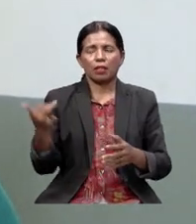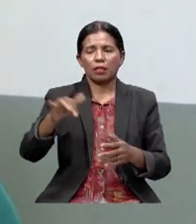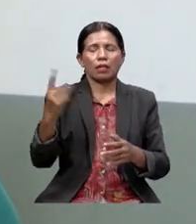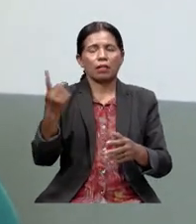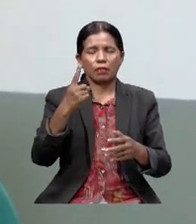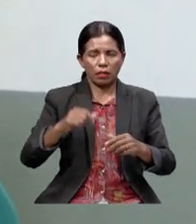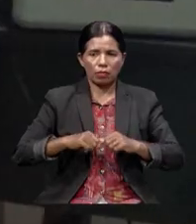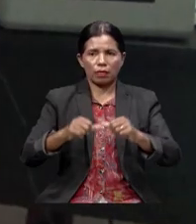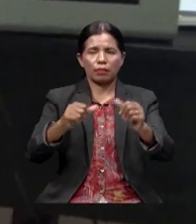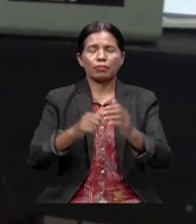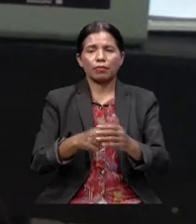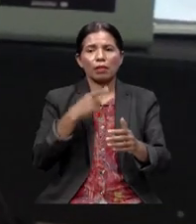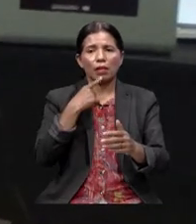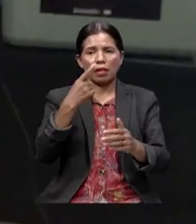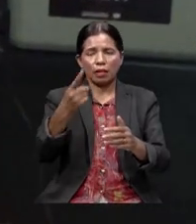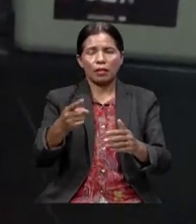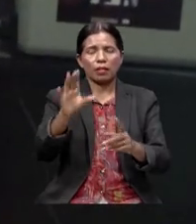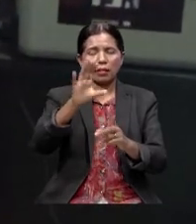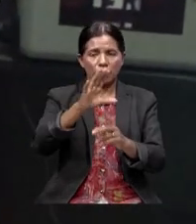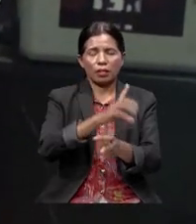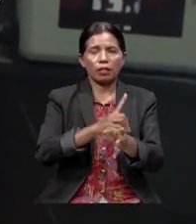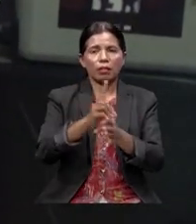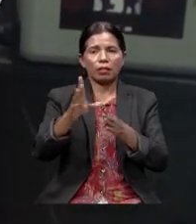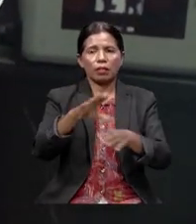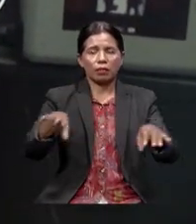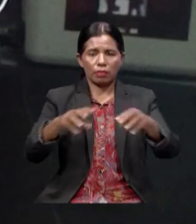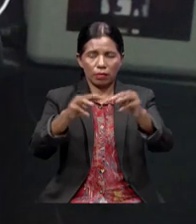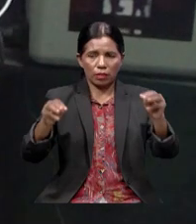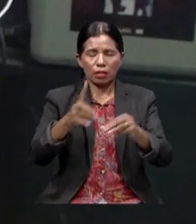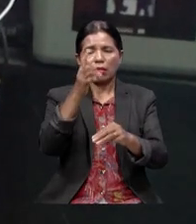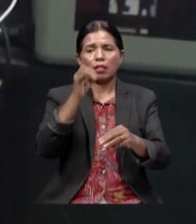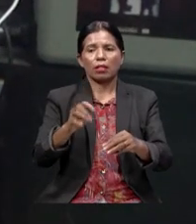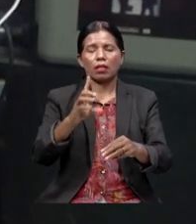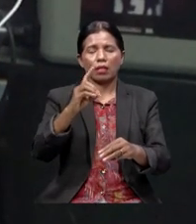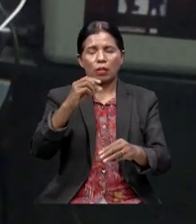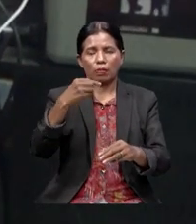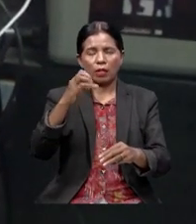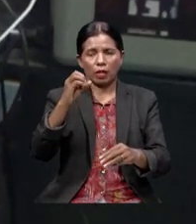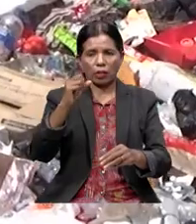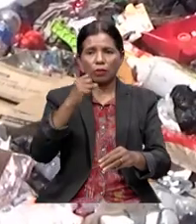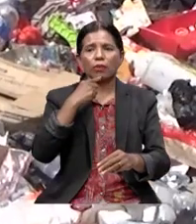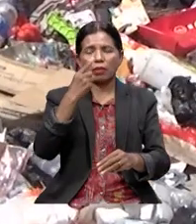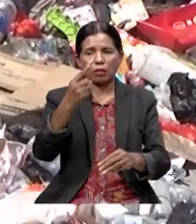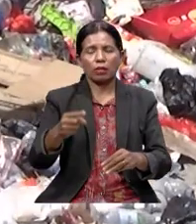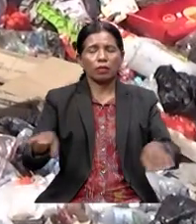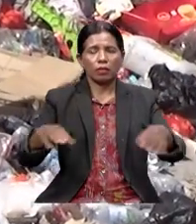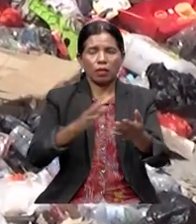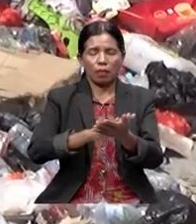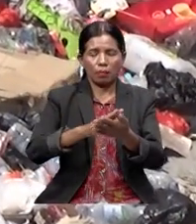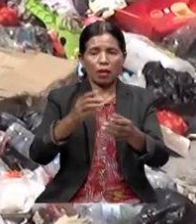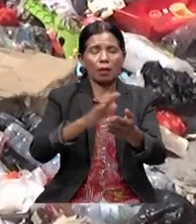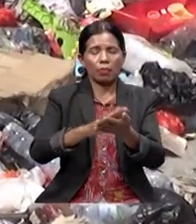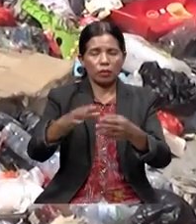si kontinua na patin. Hatam ba rekomendasaun nih, sefi departamento servisu saneamento munisipi dili Domingos dos Santos Soriano Hateten, servisu saneamento